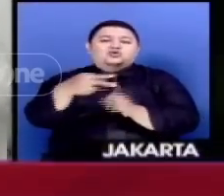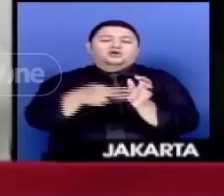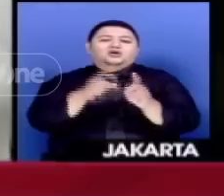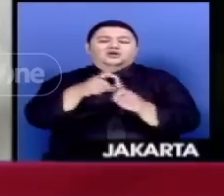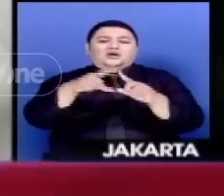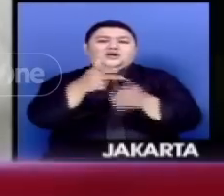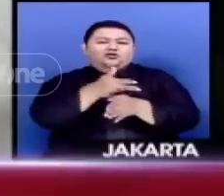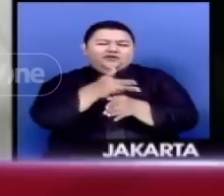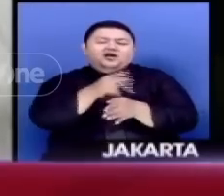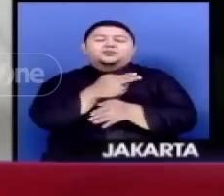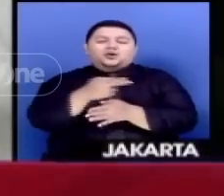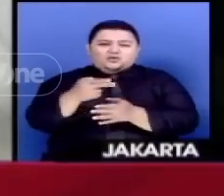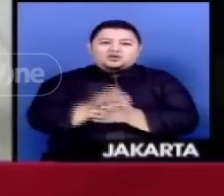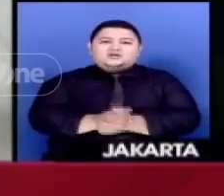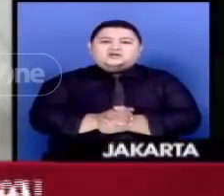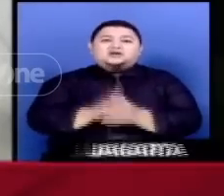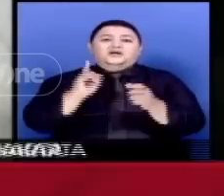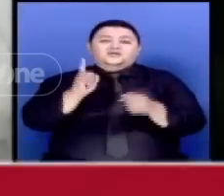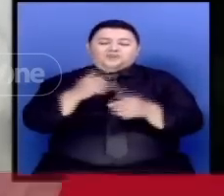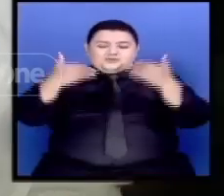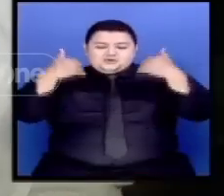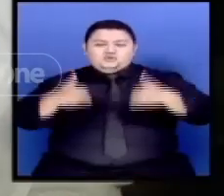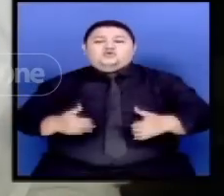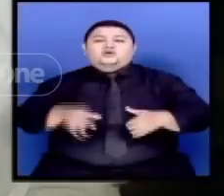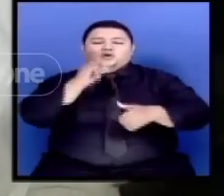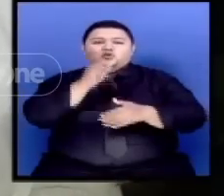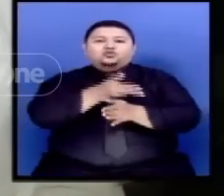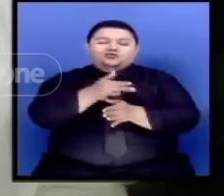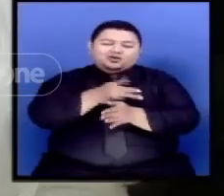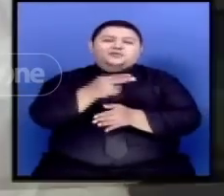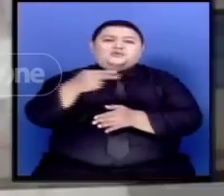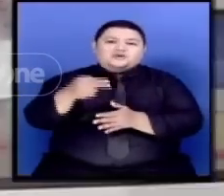Indonesia ya, karena memang jiwanya, hatinya ya hanya untuk perfilman Indonesia.